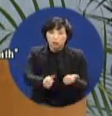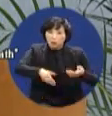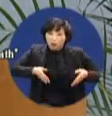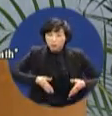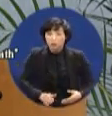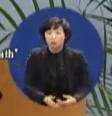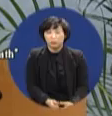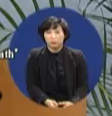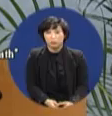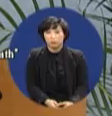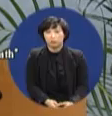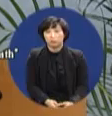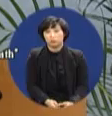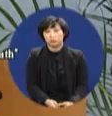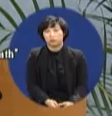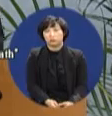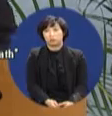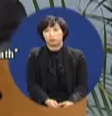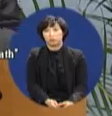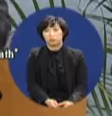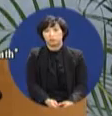낳는다. 예.